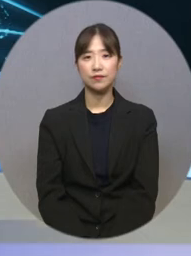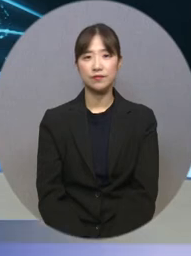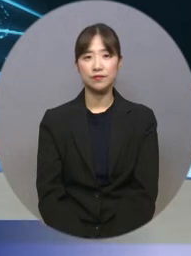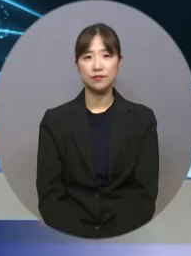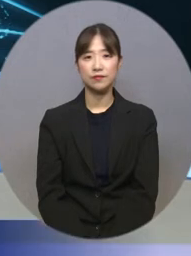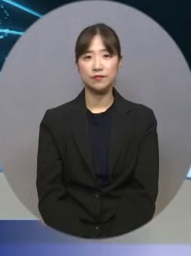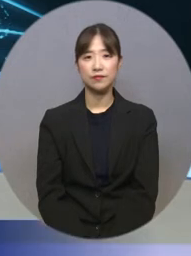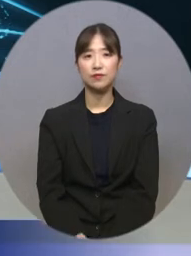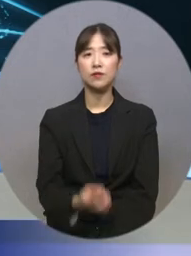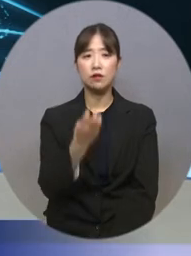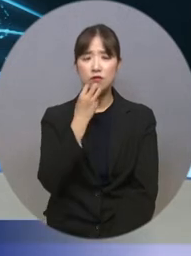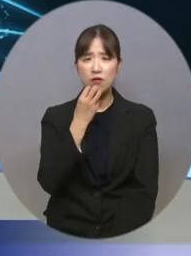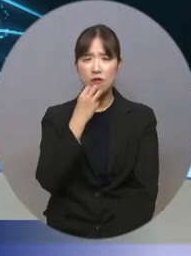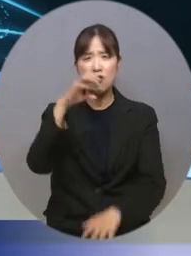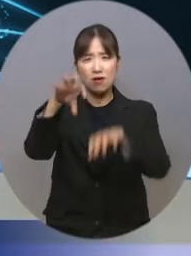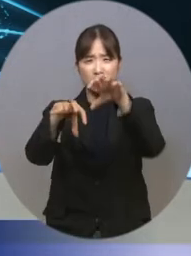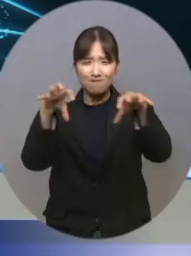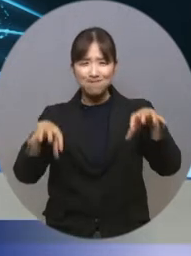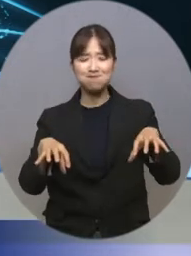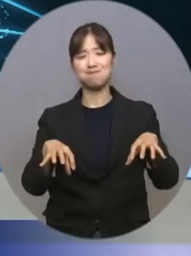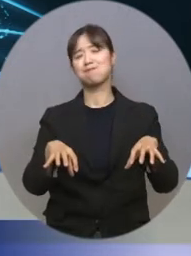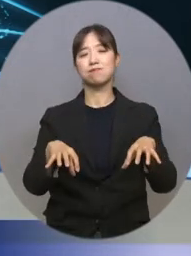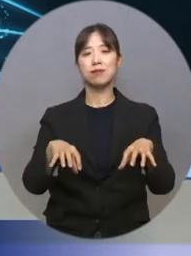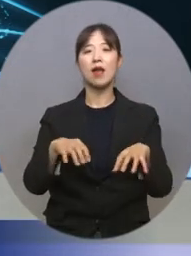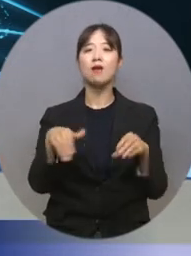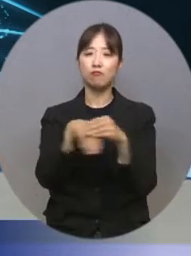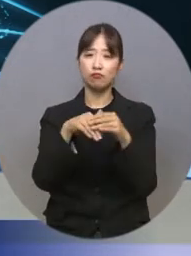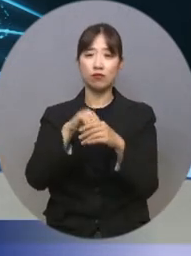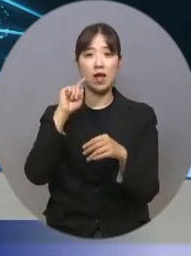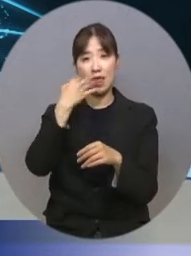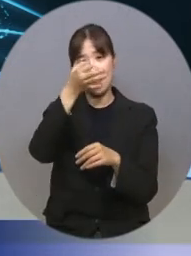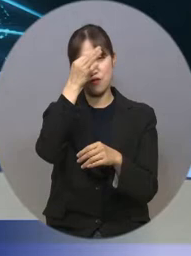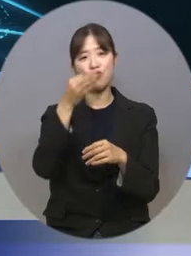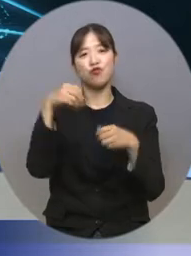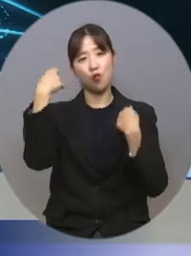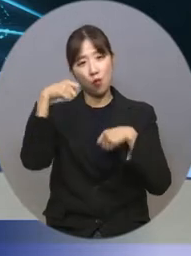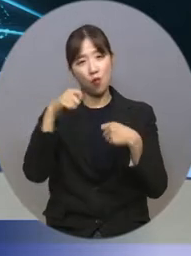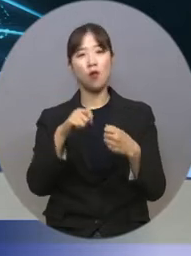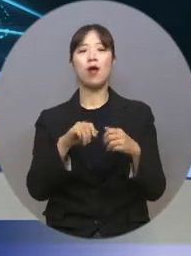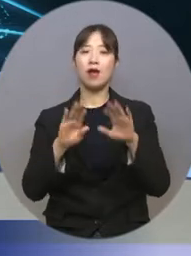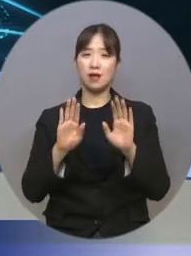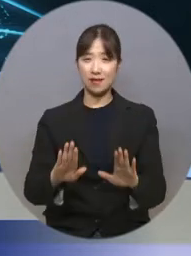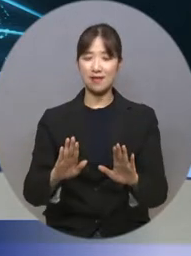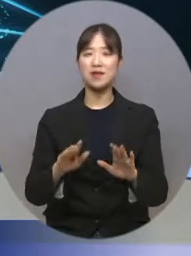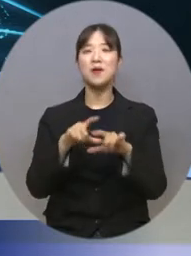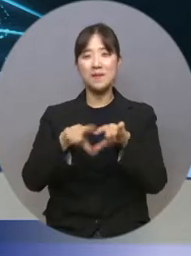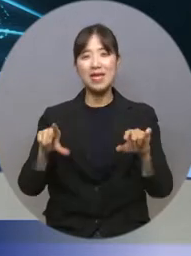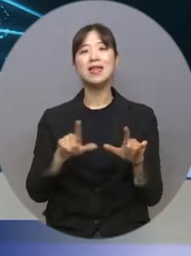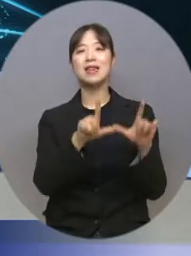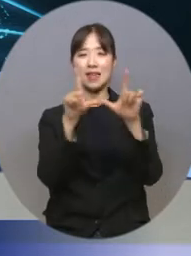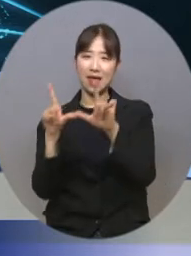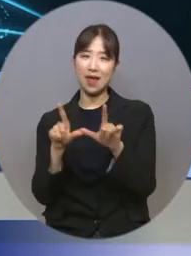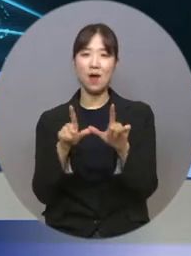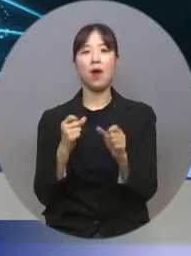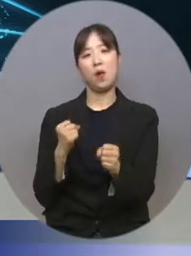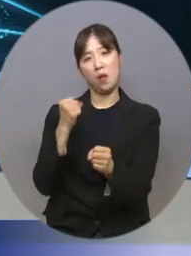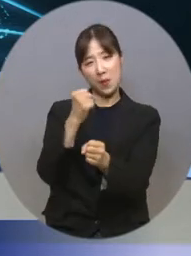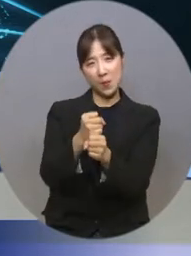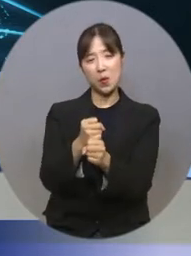서울 등 전국 각지에서 펼쳐지고 있는 문화 예술 공연으로 다시금 일상 회복의 활기를 되찾고 있는